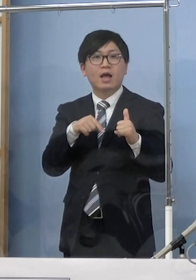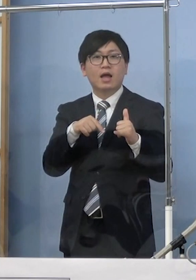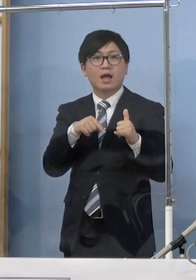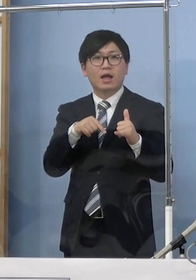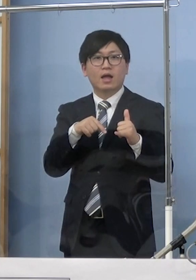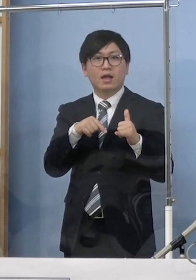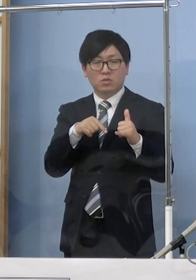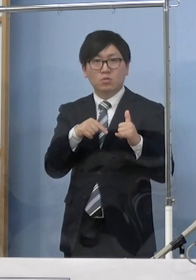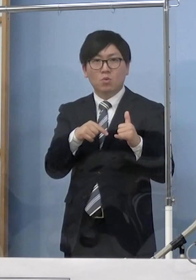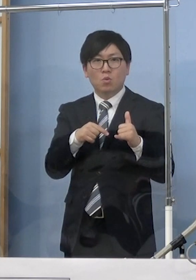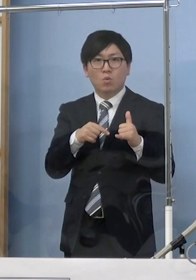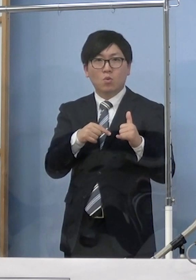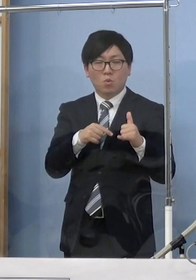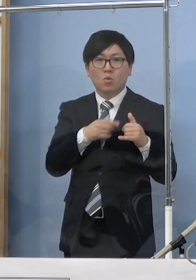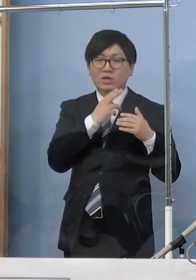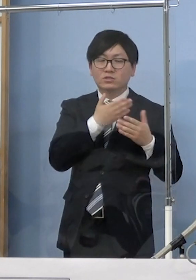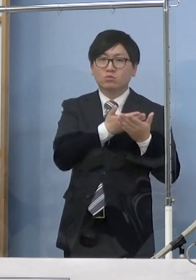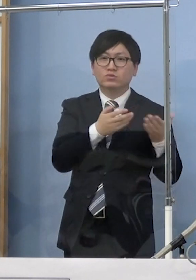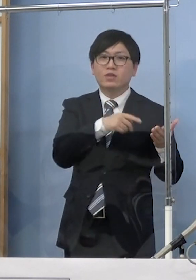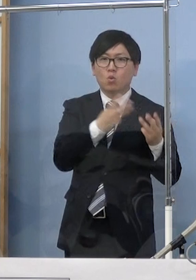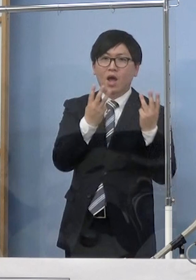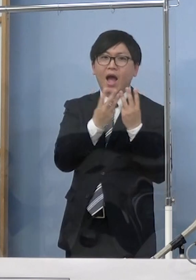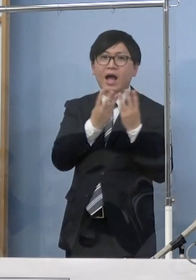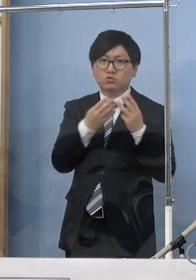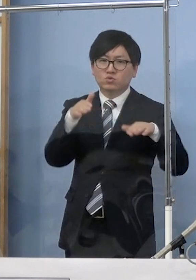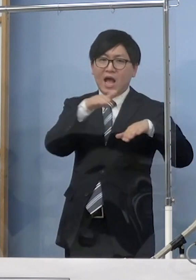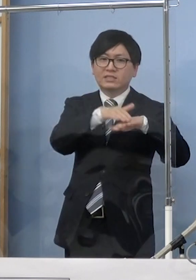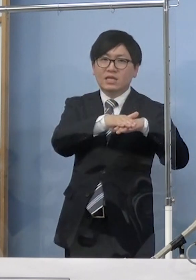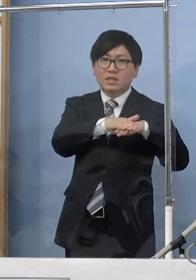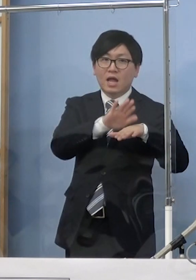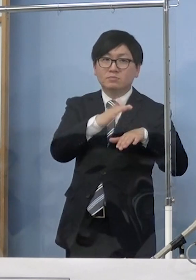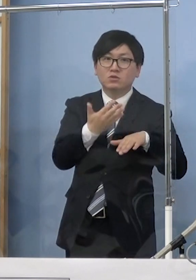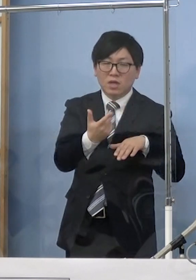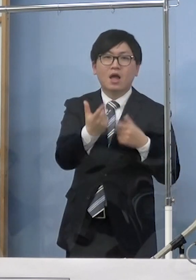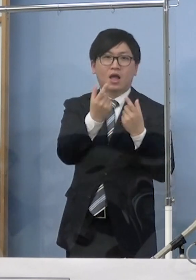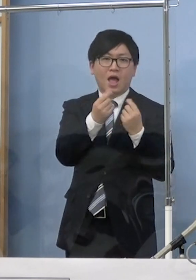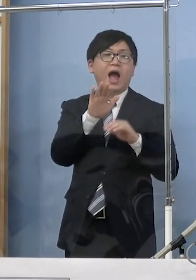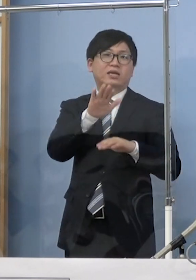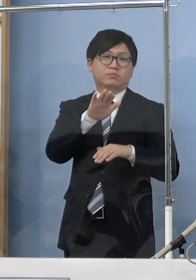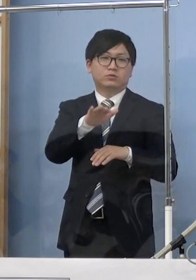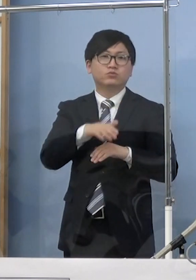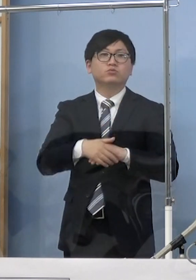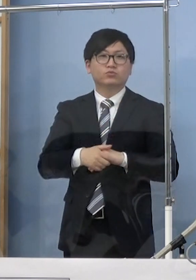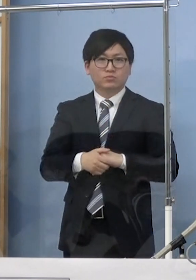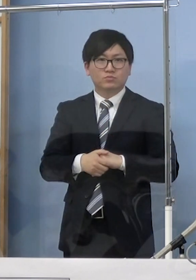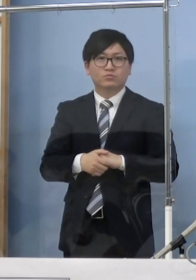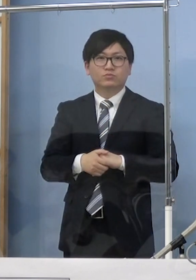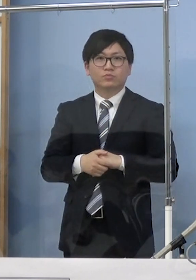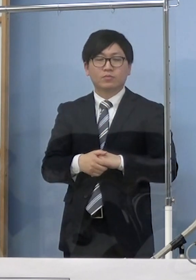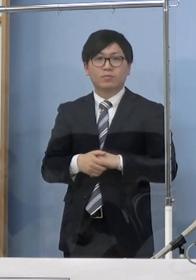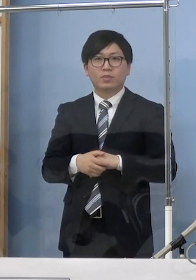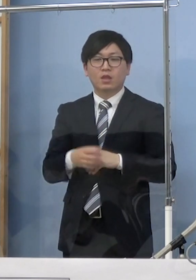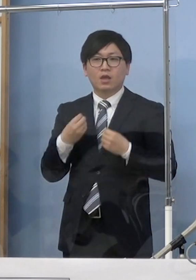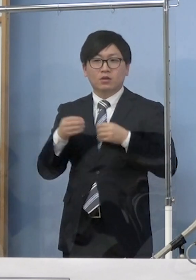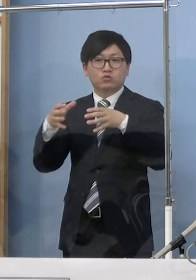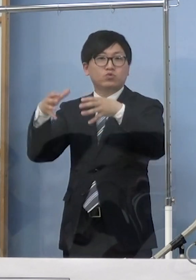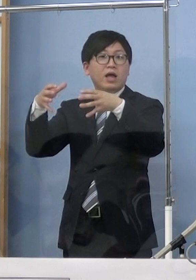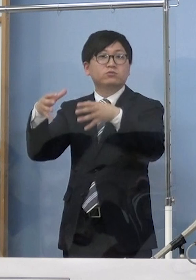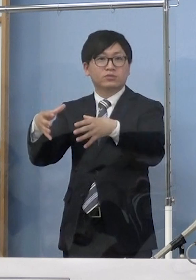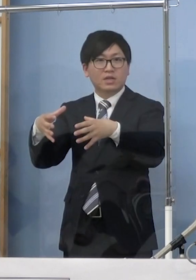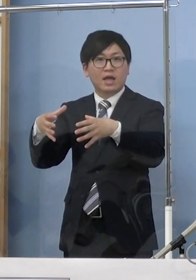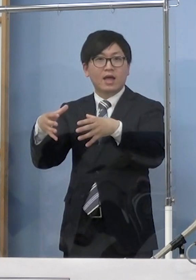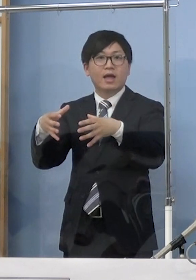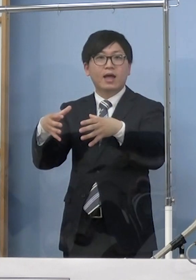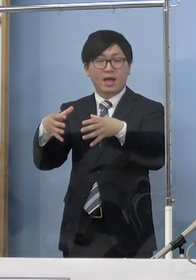あります、もちろん先ほど申し上げたように。ですから先ほど濃厚接触者、それからクラスター、県外、まあ、こう